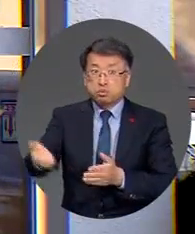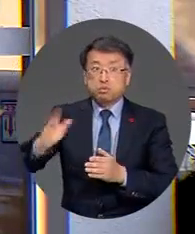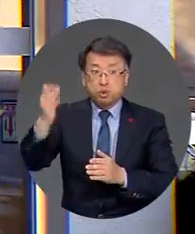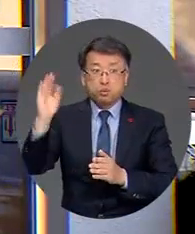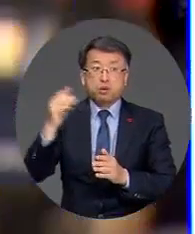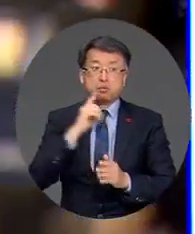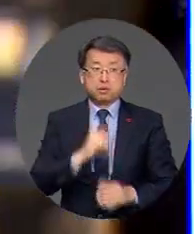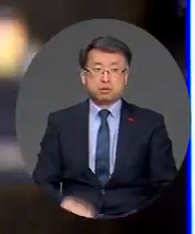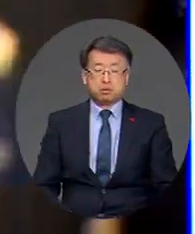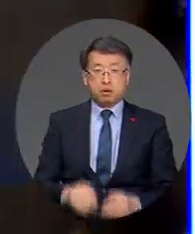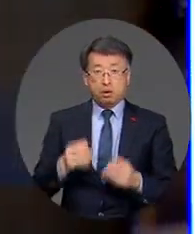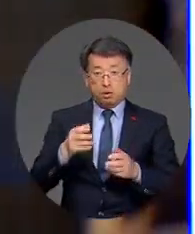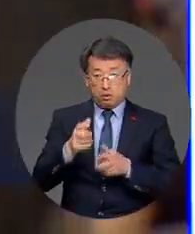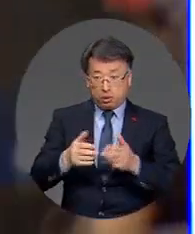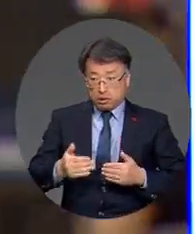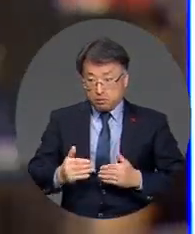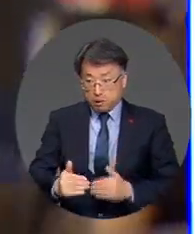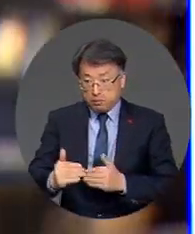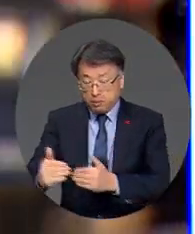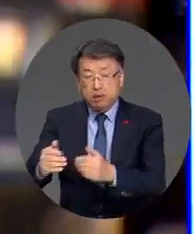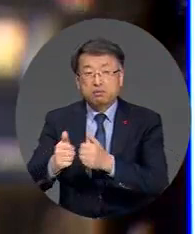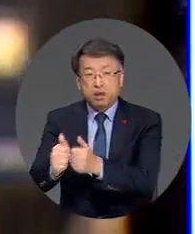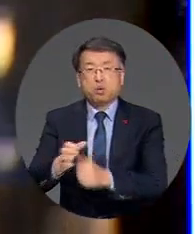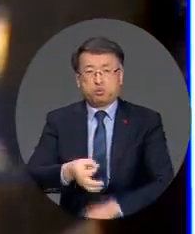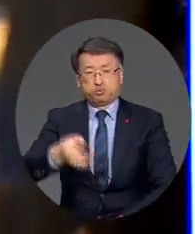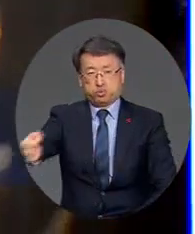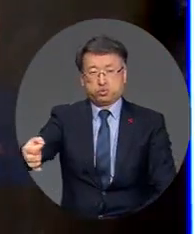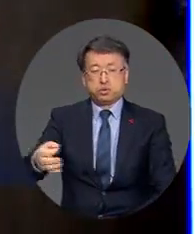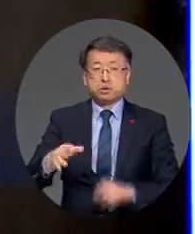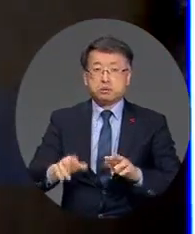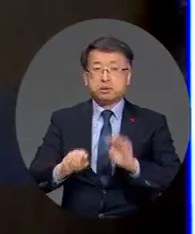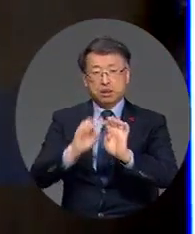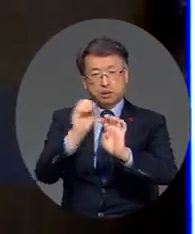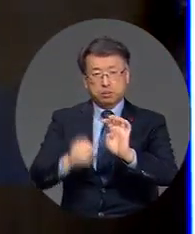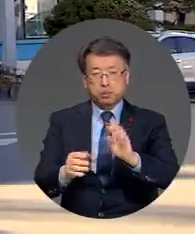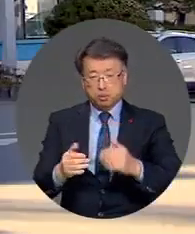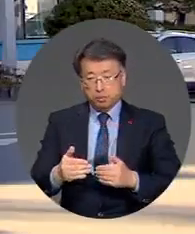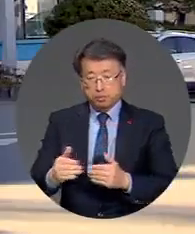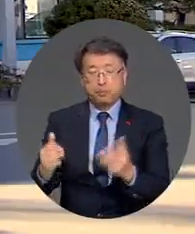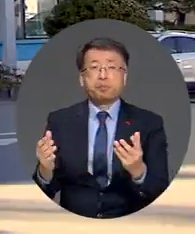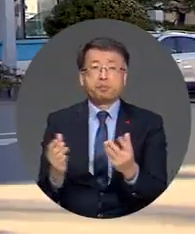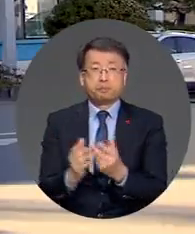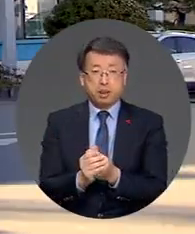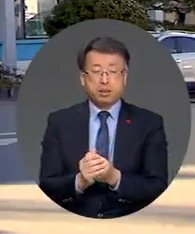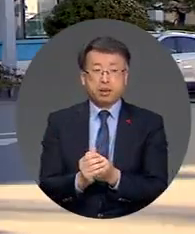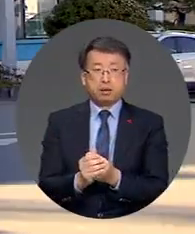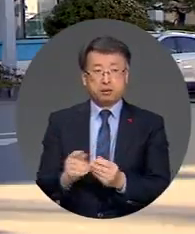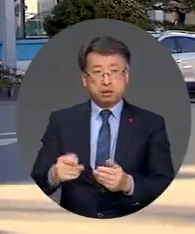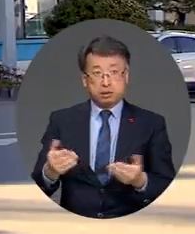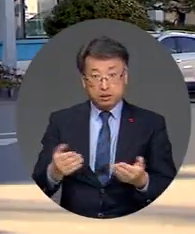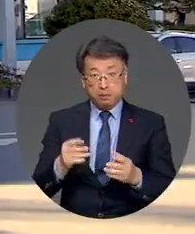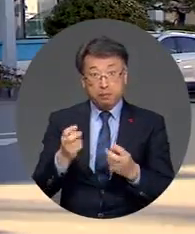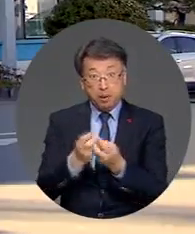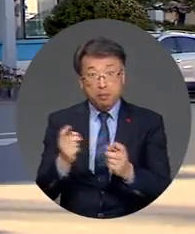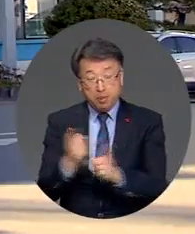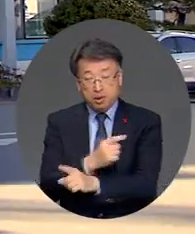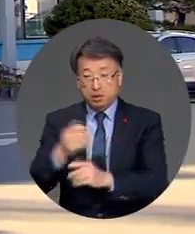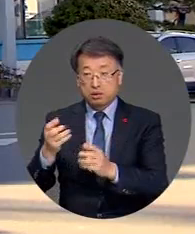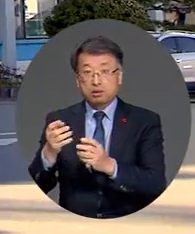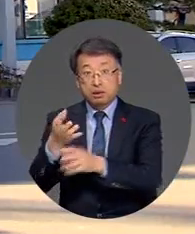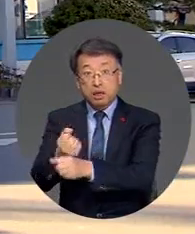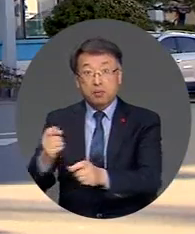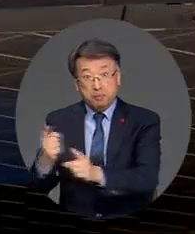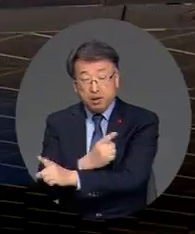따라서 지급이 되는 걸로 저희가 확인하였습니다. 현재 40% 정도 진행이 되었고 공법 변경, 계약 변경을